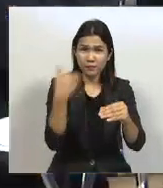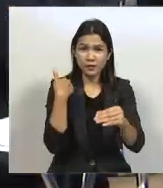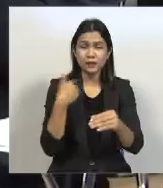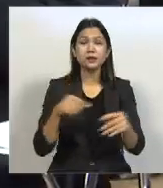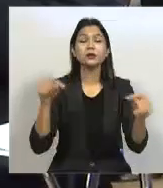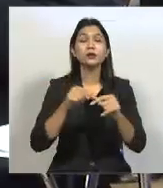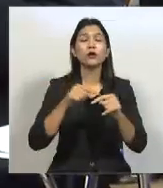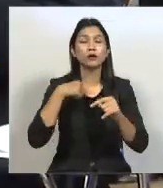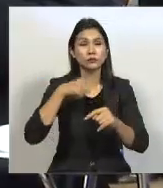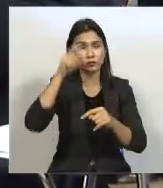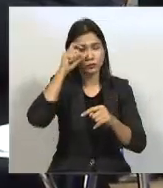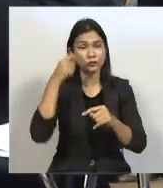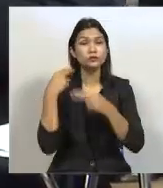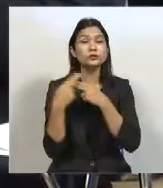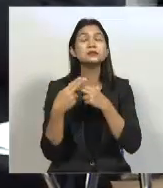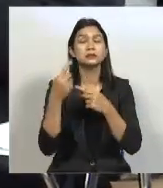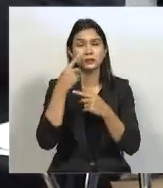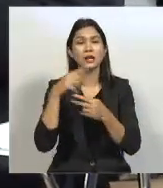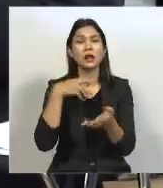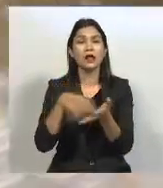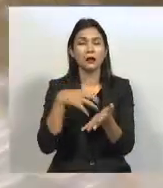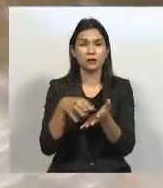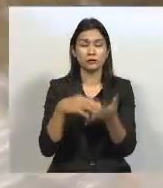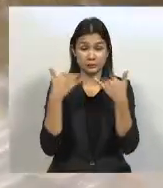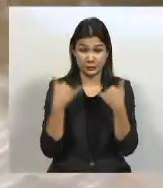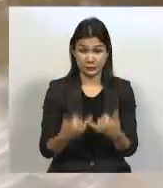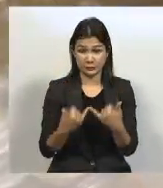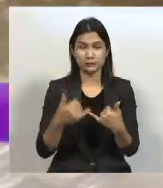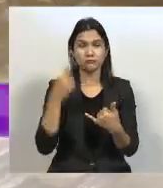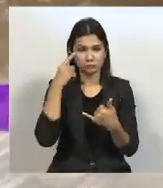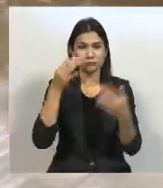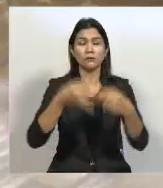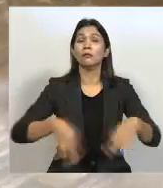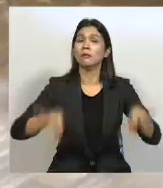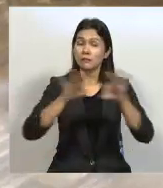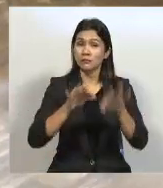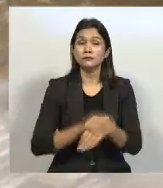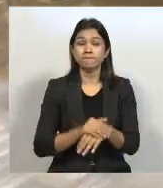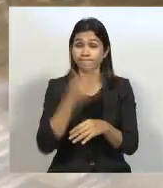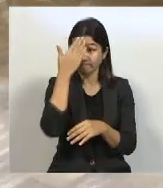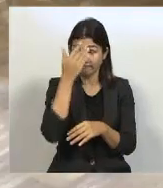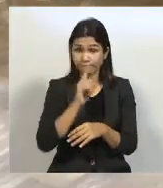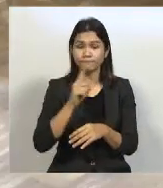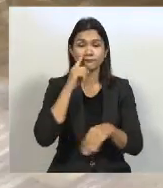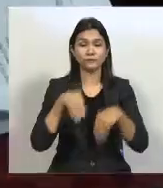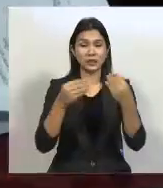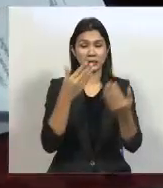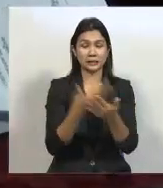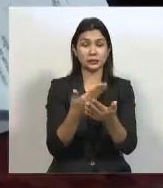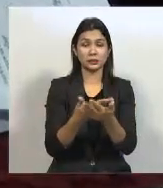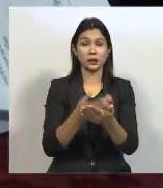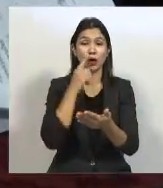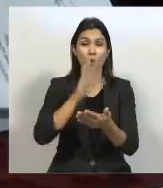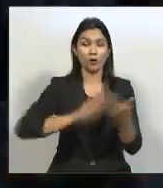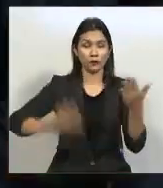ตน์เกยุราพันธ์ประธานยุทธศาสตร์พรรคเพื่อไทยก็บอกว่าการอภิปรายในครั้งนี้มีความสำคัญมากเพื่อที่จะให้การใช้งบประมาณ